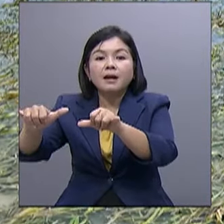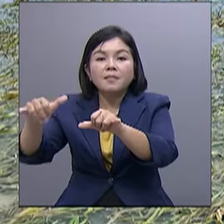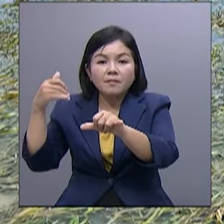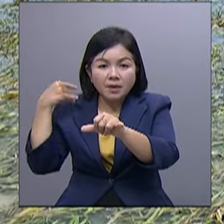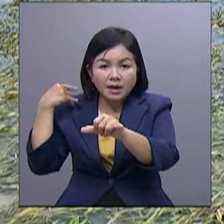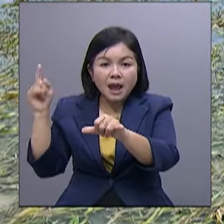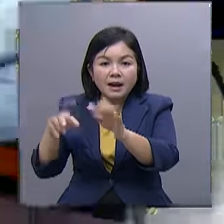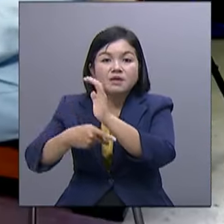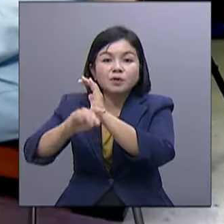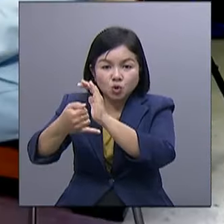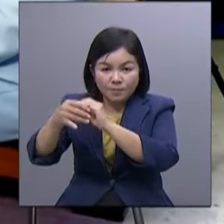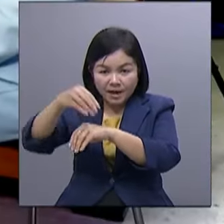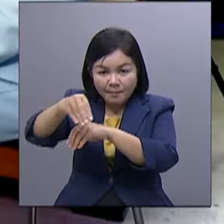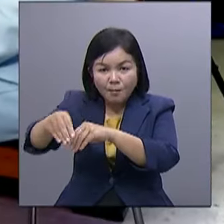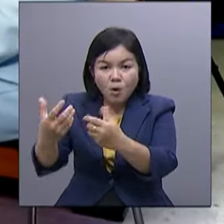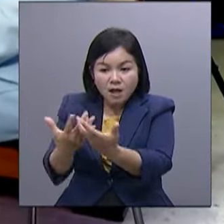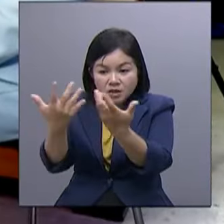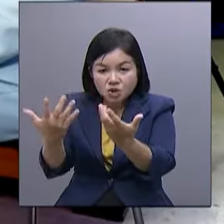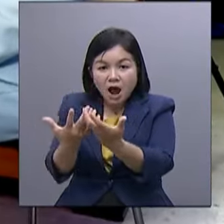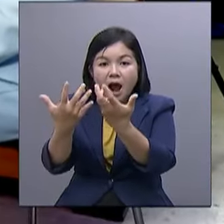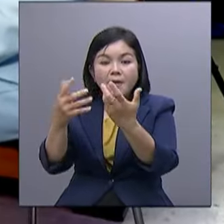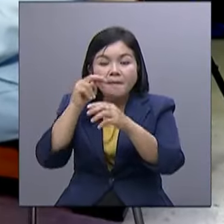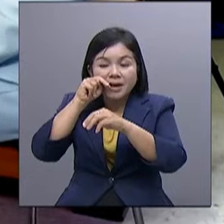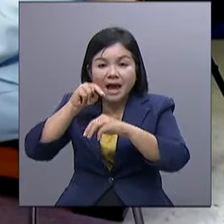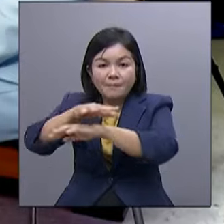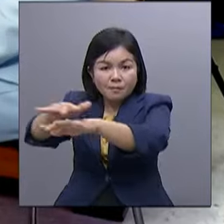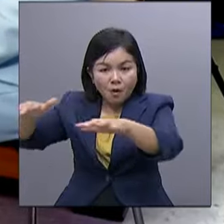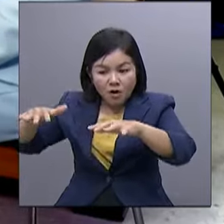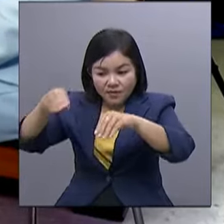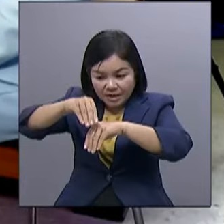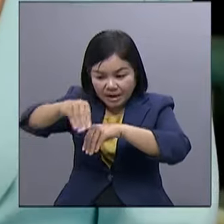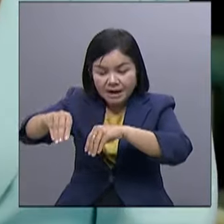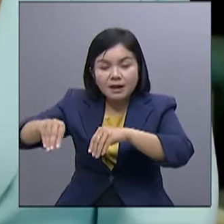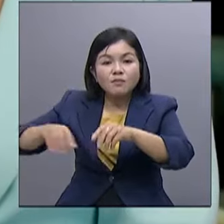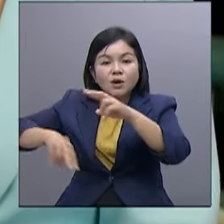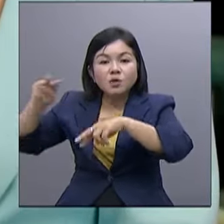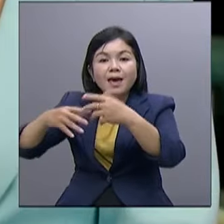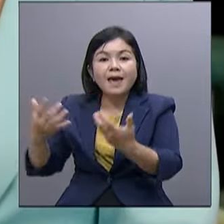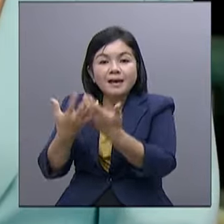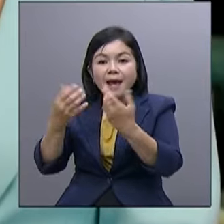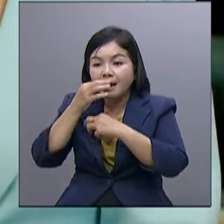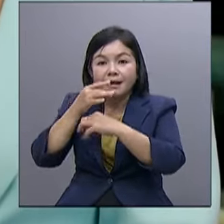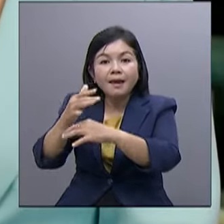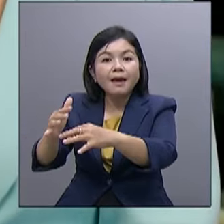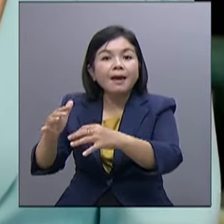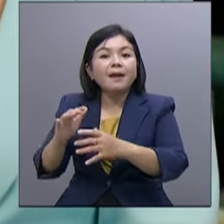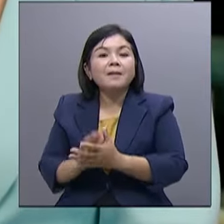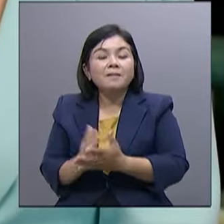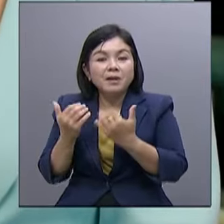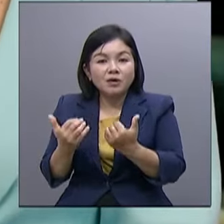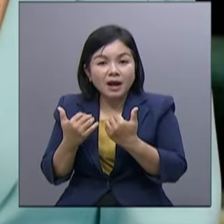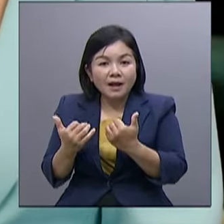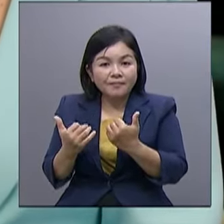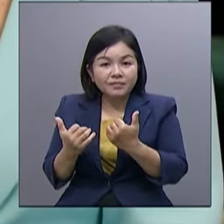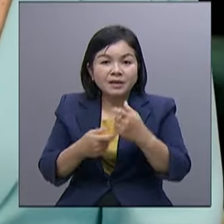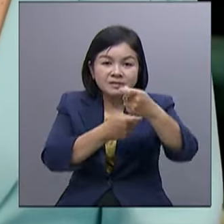จังหวัดประจวบกีรีขันธ์มีบ่อขนาด 2ไร่กว่าเป็นบ่อเพาะพันธุ์และอนุบาลหญ้าทะเลมันก็เลยเป็นคอนเซปต์ง่ายๆก็คือจ